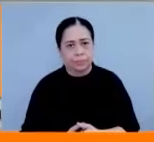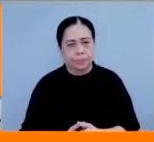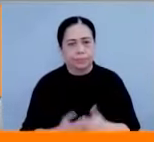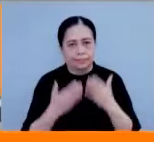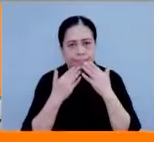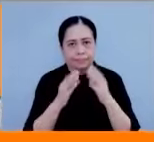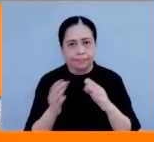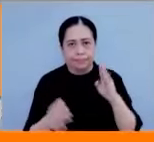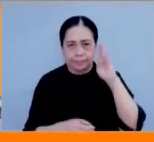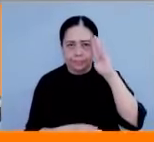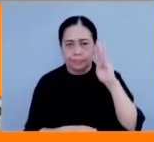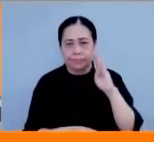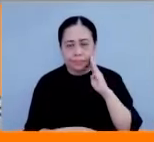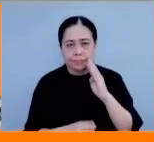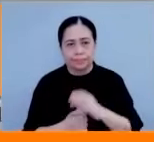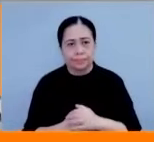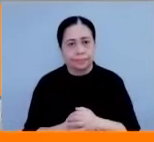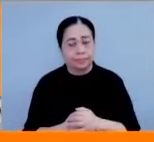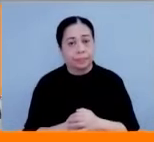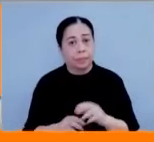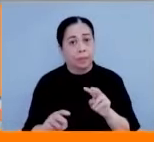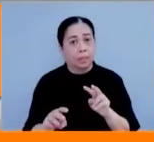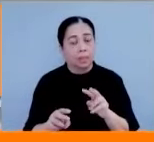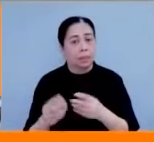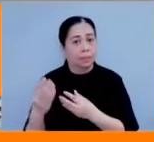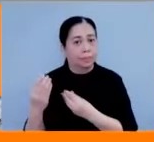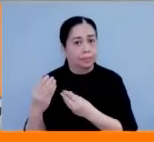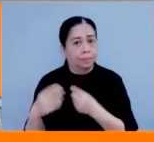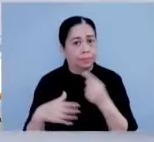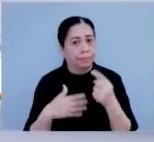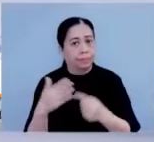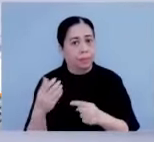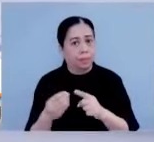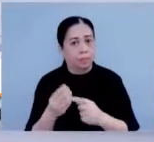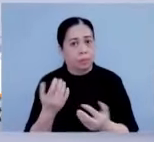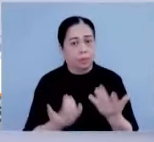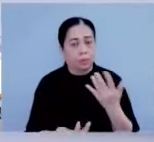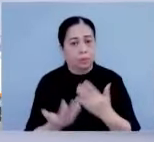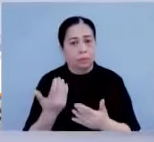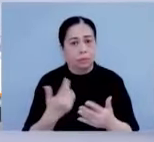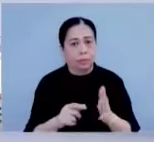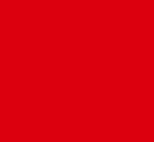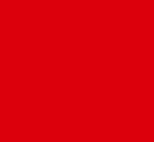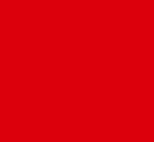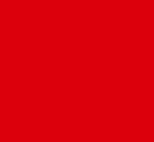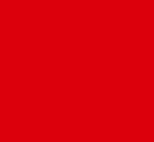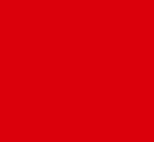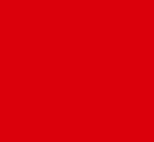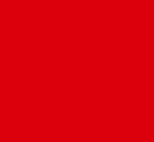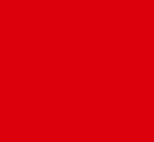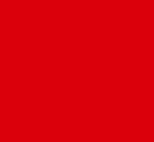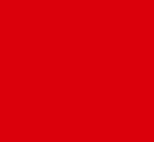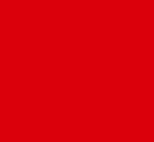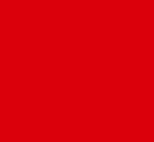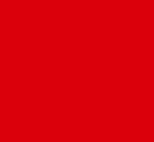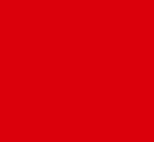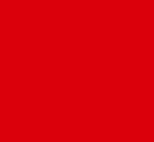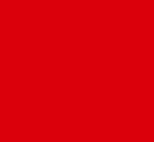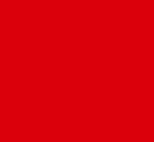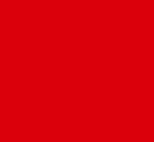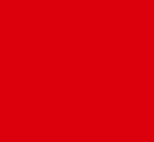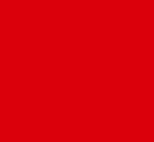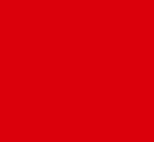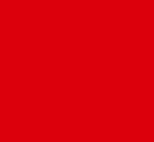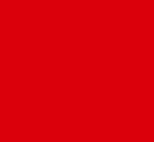salamat, Brian Basa. Abangan ang iba pang detalye kaugnay ng sunog na yan maya-maya lang. Mga kapatid, Cheryl Cosim